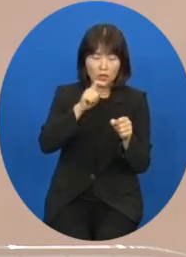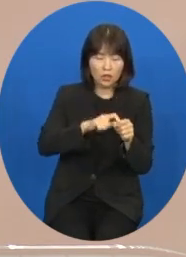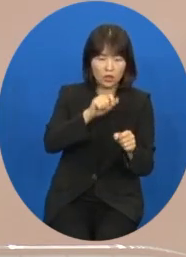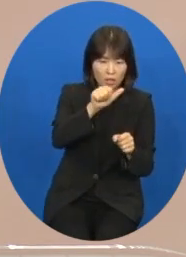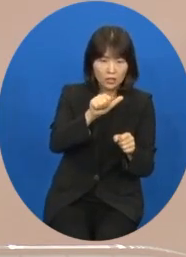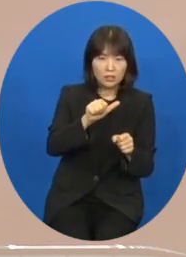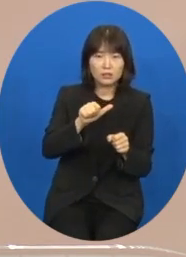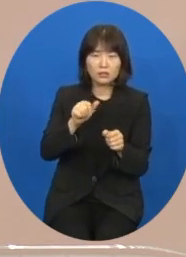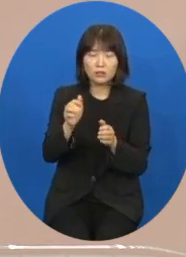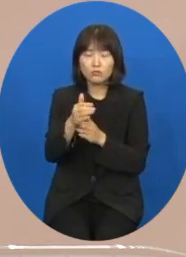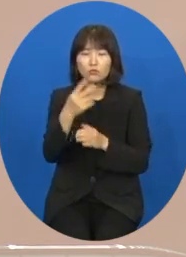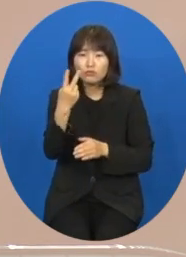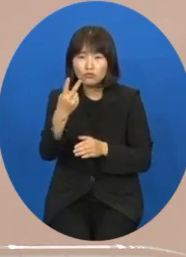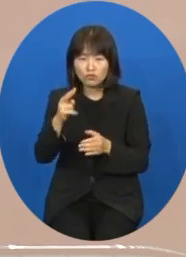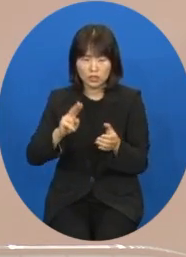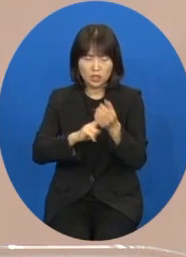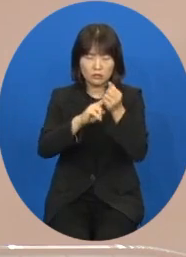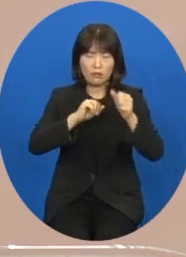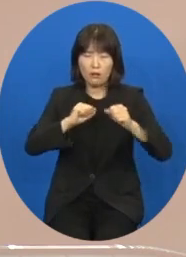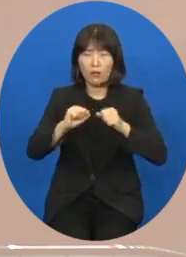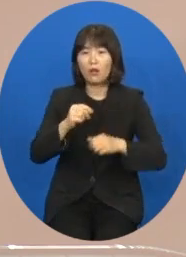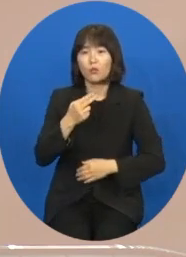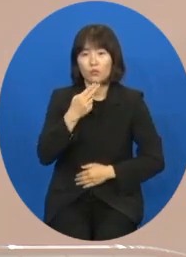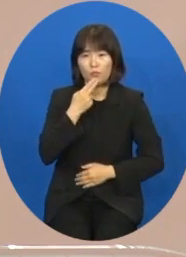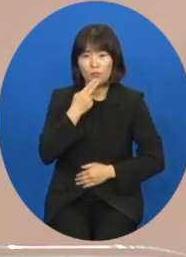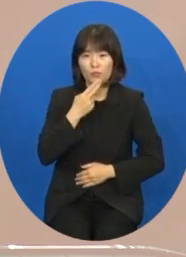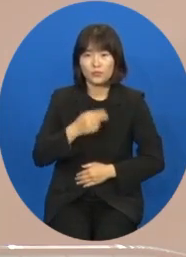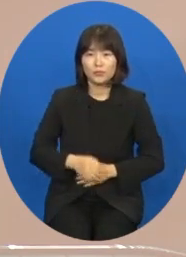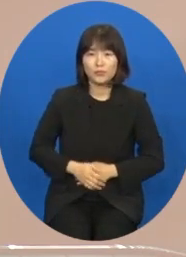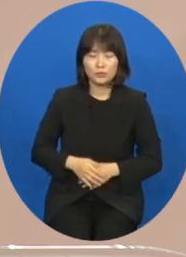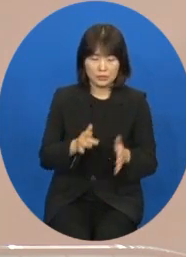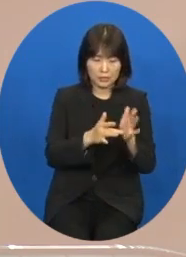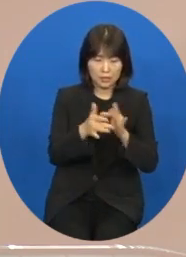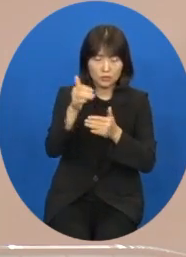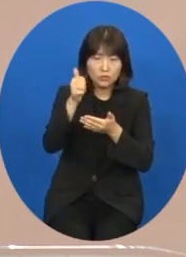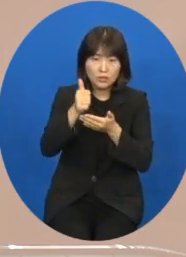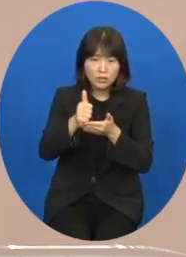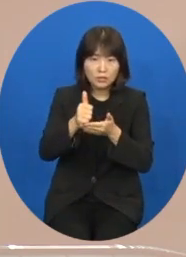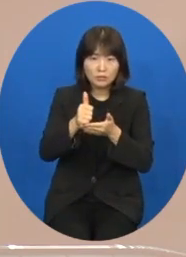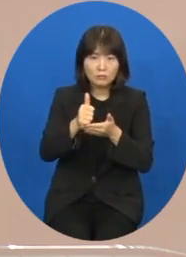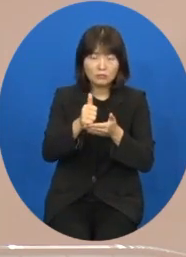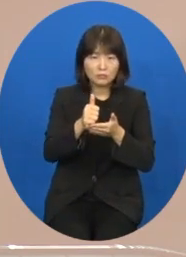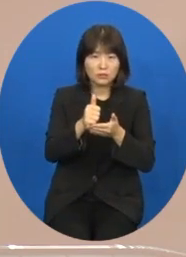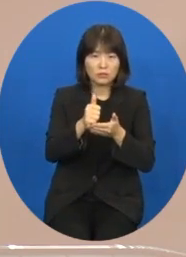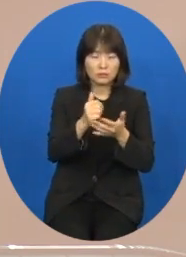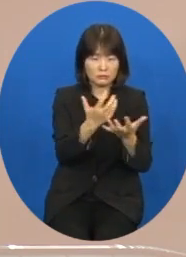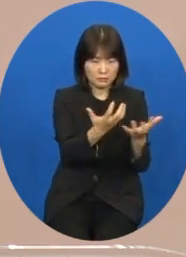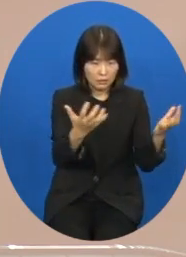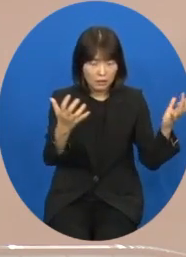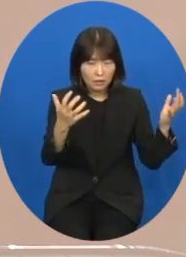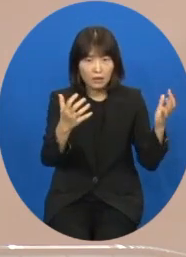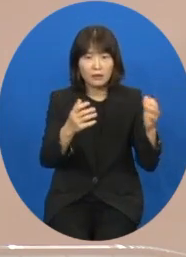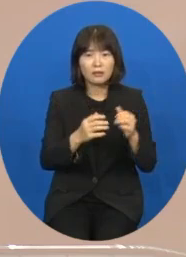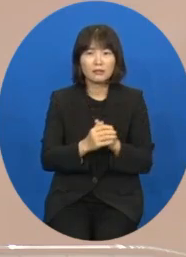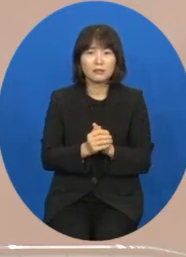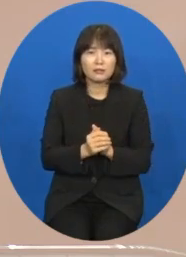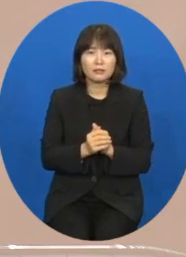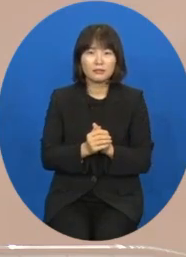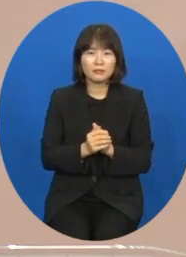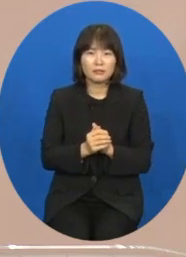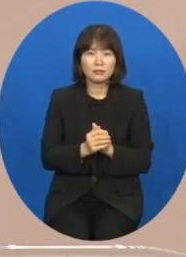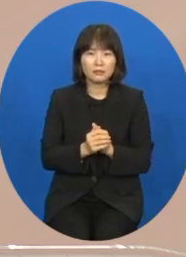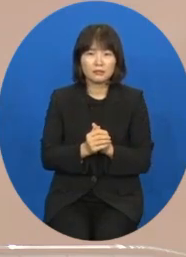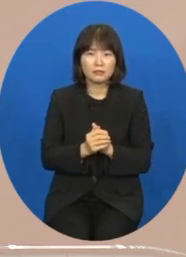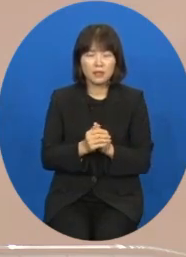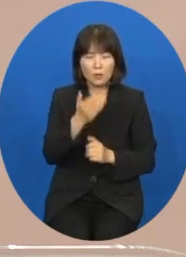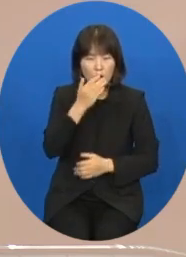행하지도 않으셨을 거예요. 예수님은 그 무리들이 때가 됐는데 먹지